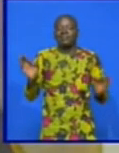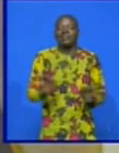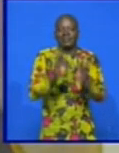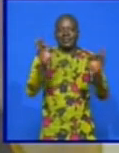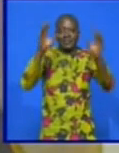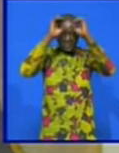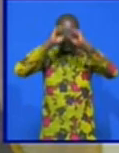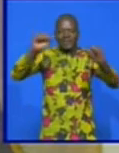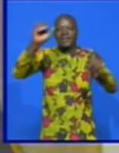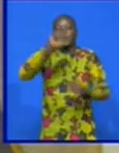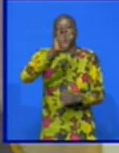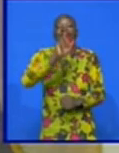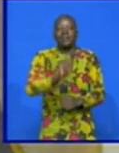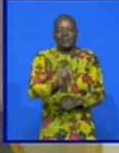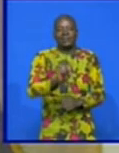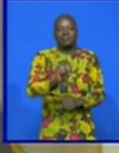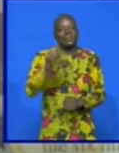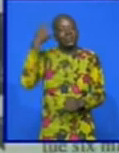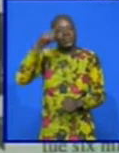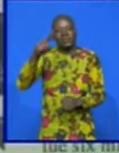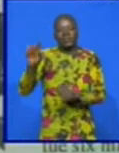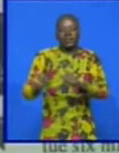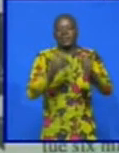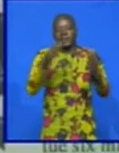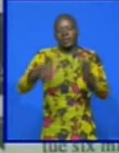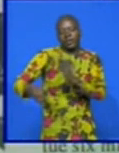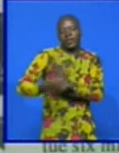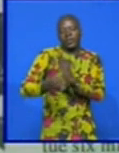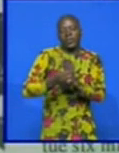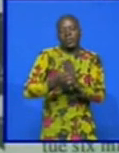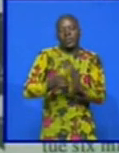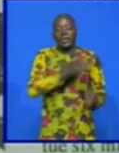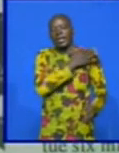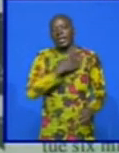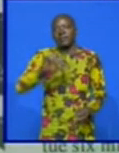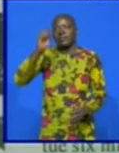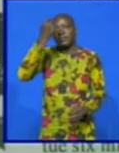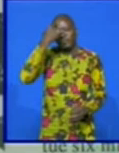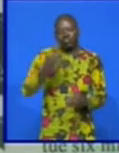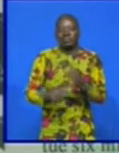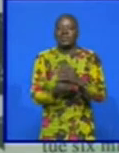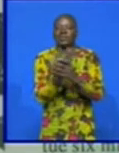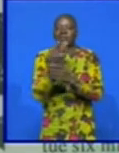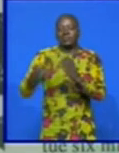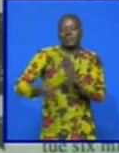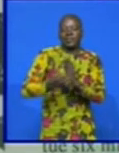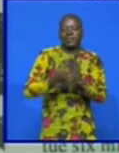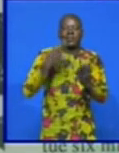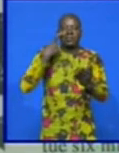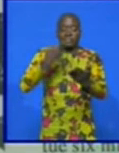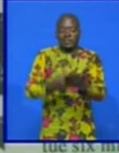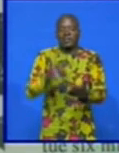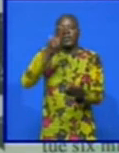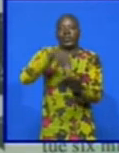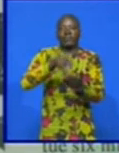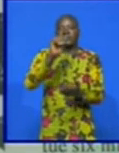l'Assemblée nationale à l'endroit des acteurs économiques et du gouvernement pour la croissance économique constatée en 2017.